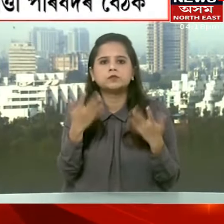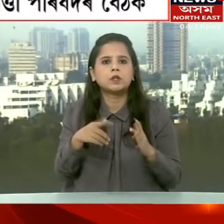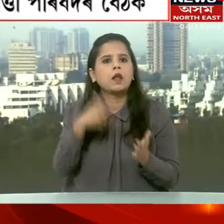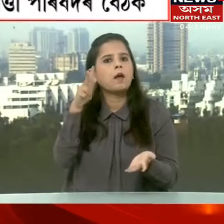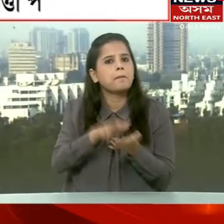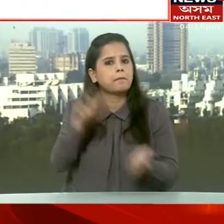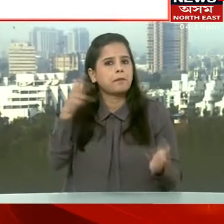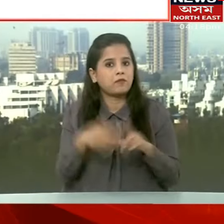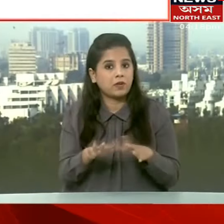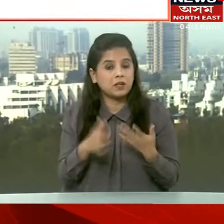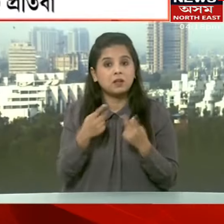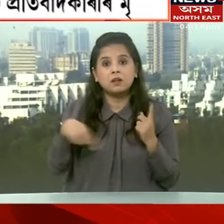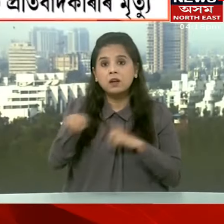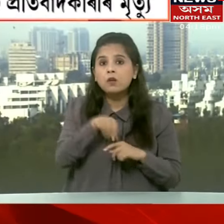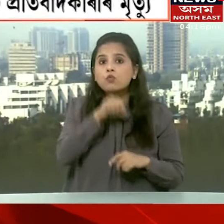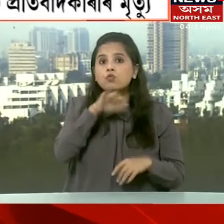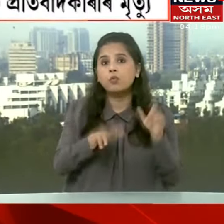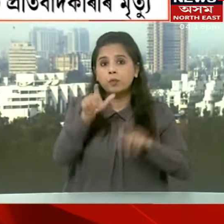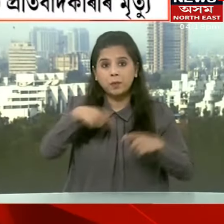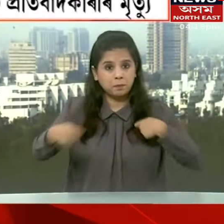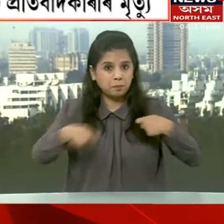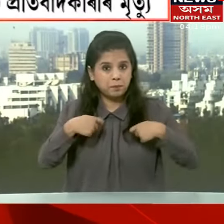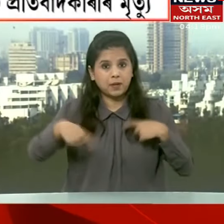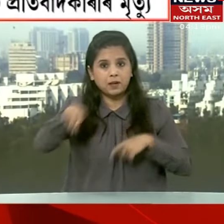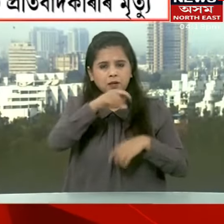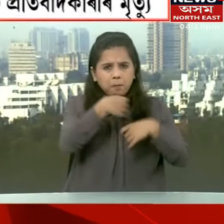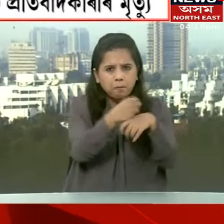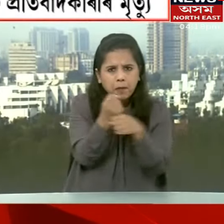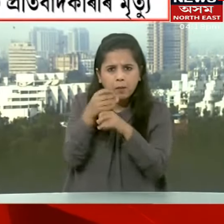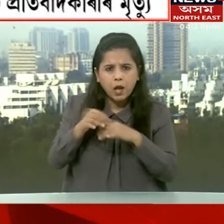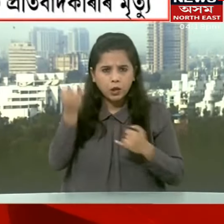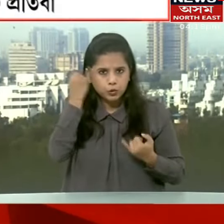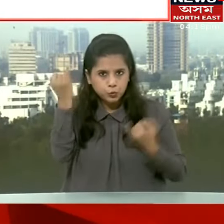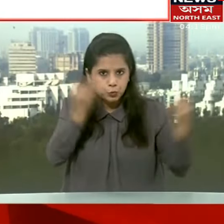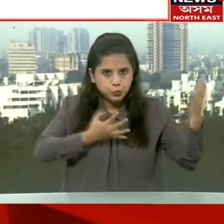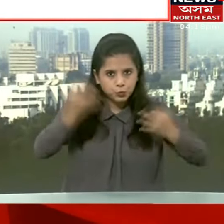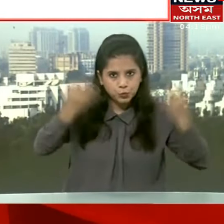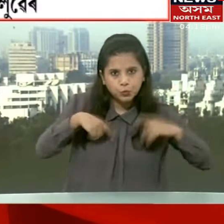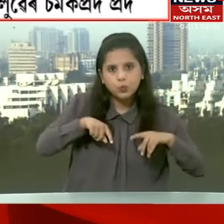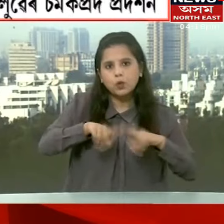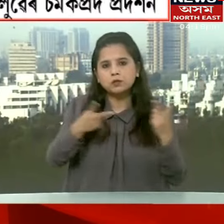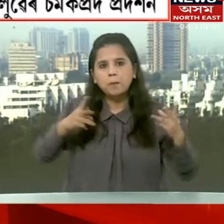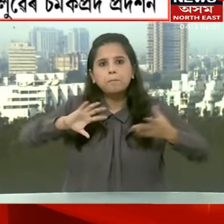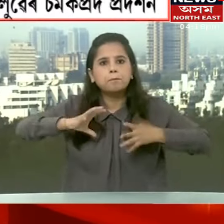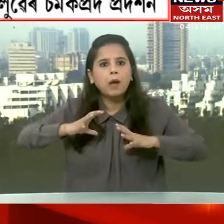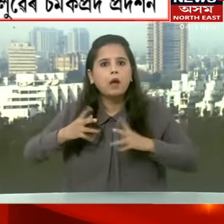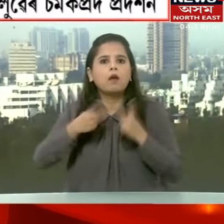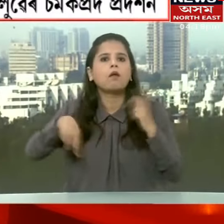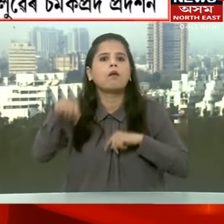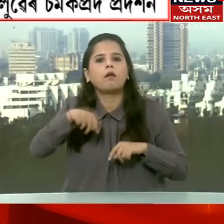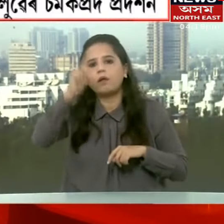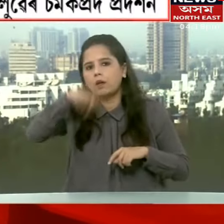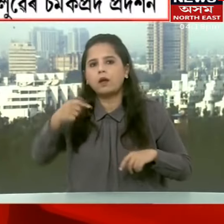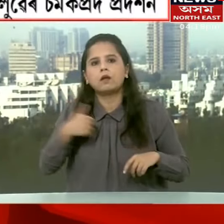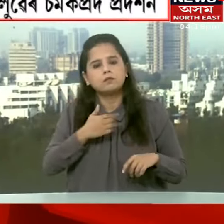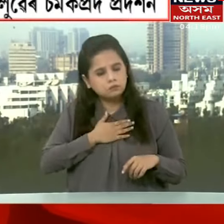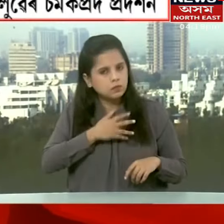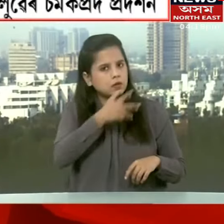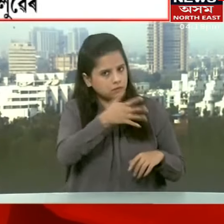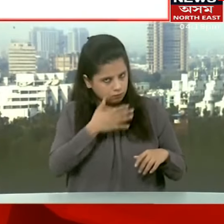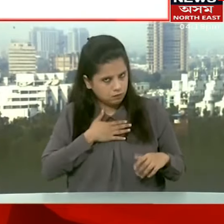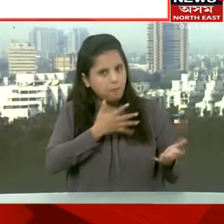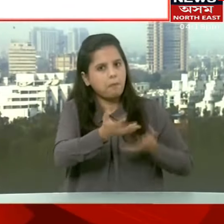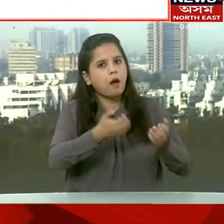इन घोषणाओं से युवा उद्यमियों द्वारा विकसित किए जा रहे नवाचारों और उत्पादों को घरेलू खरीद का आश्वासन मिला है।